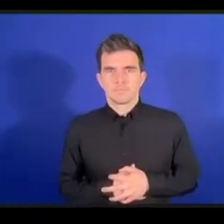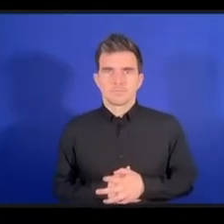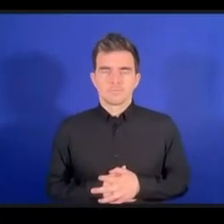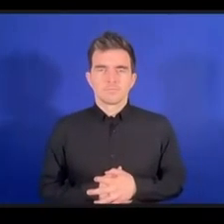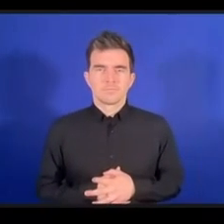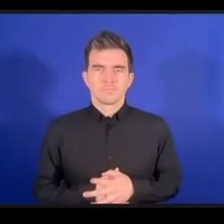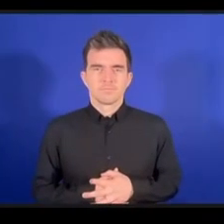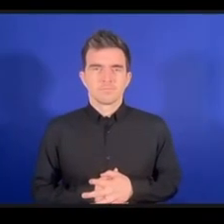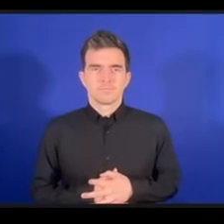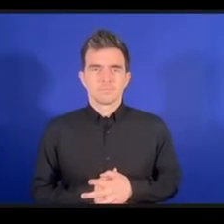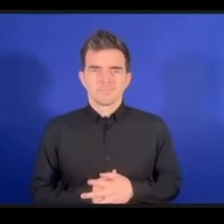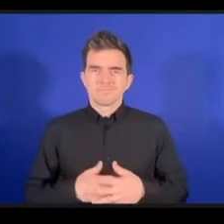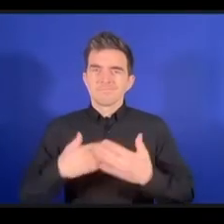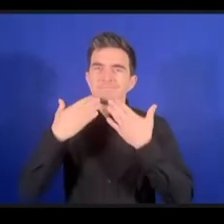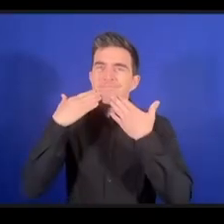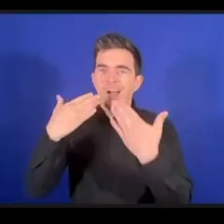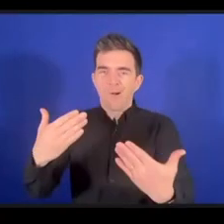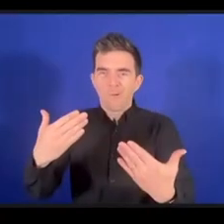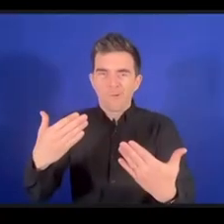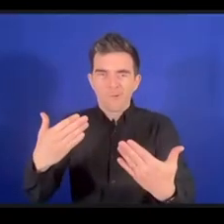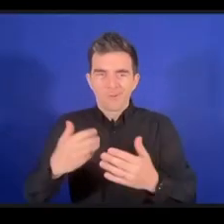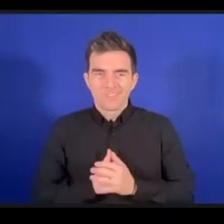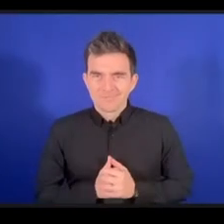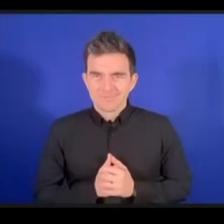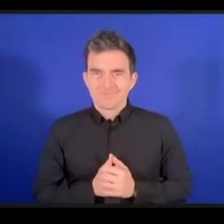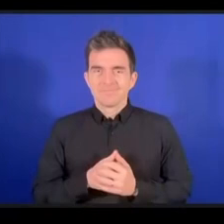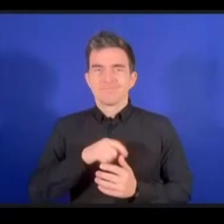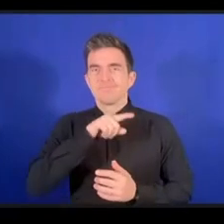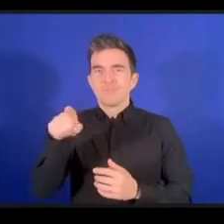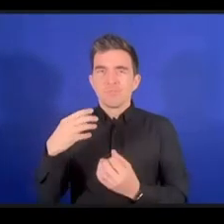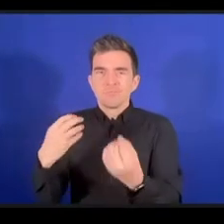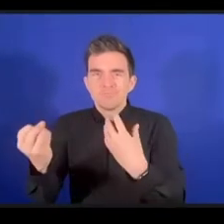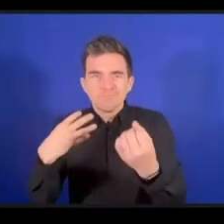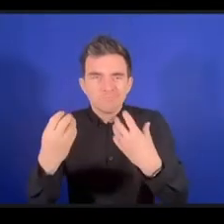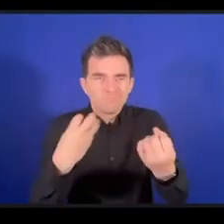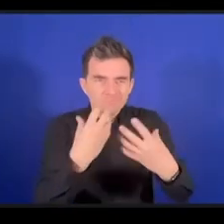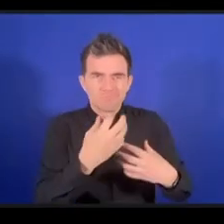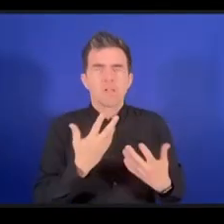非常感谢您的发言，感谢。